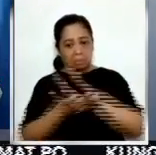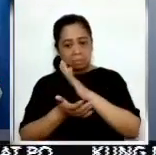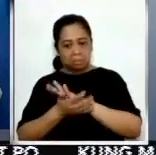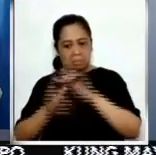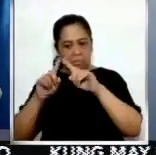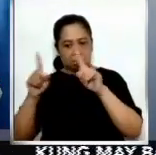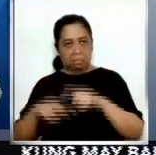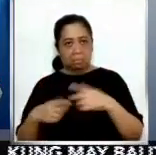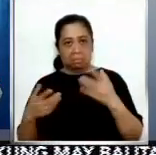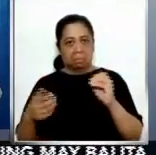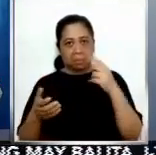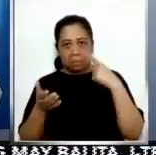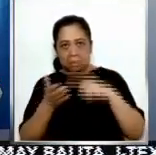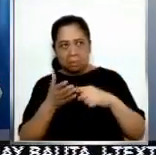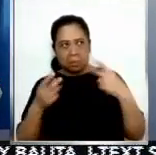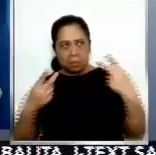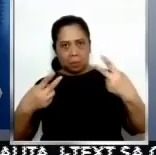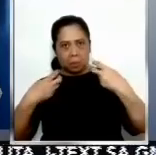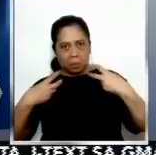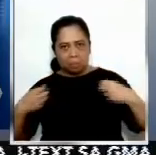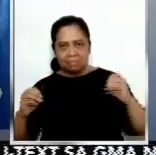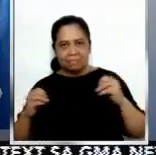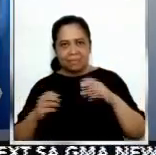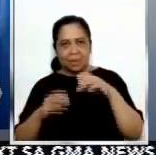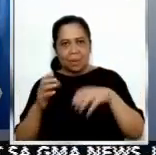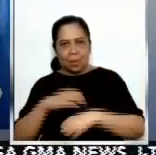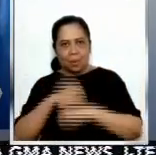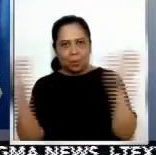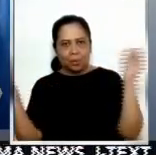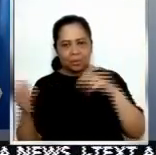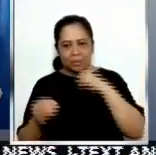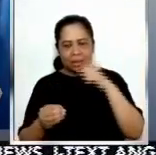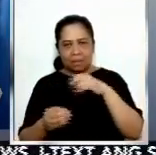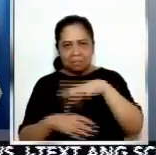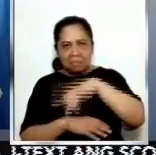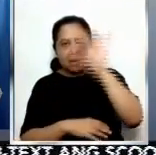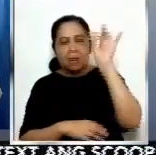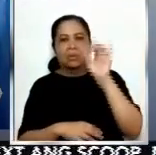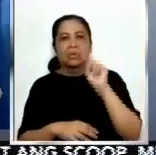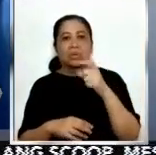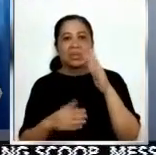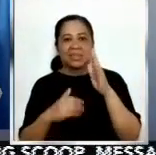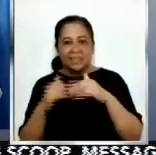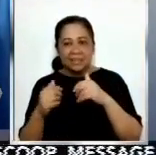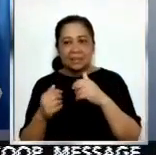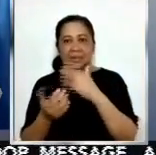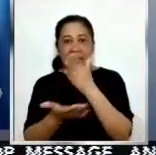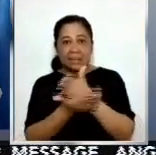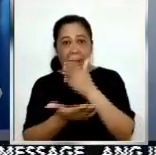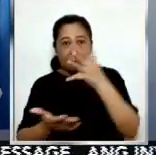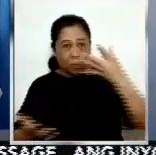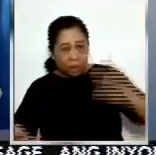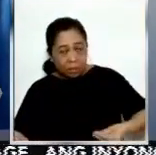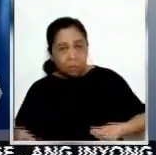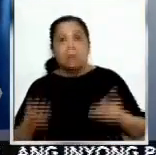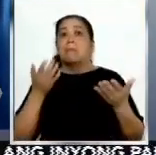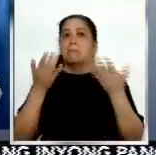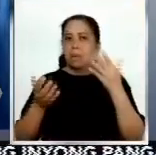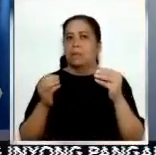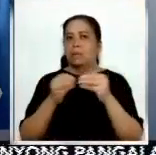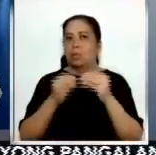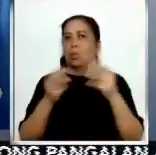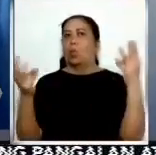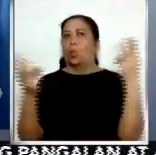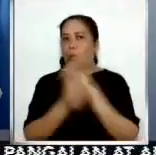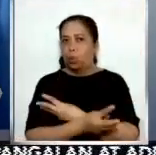ng lifestyle check, hindi naman magbubuking. No? So sa halip na sa watain ng korupsyon, baka lalo pang